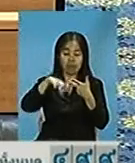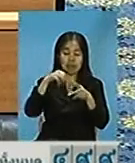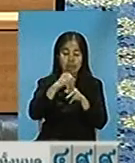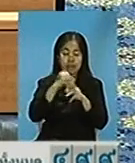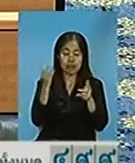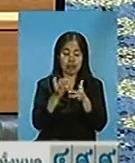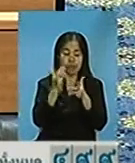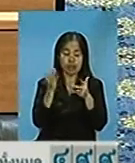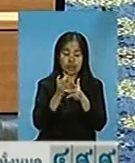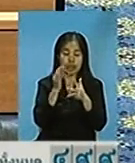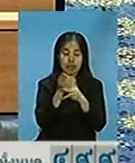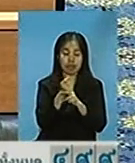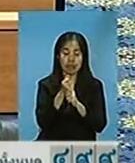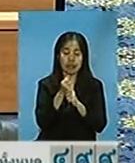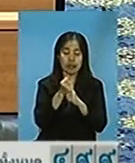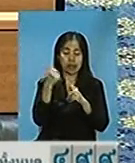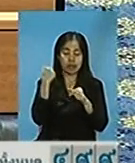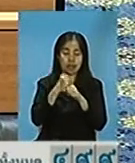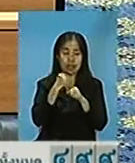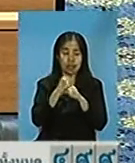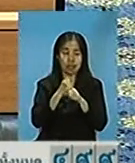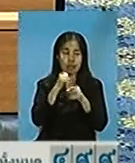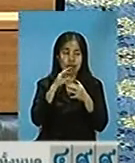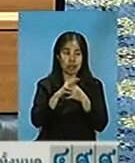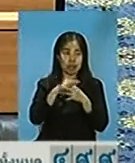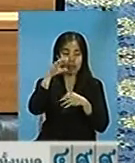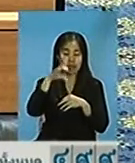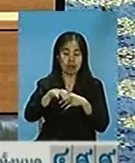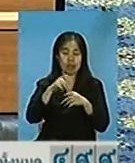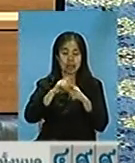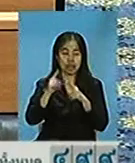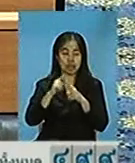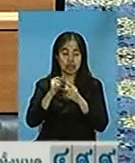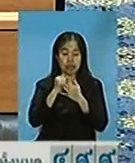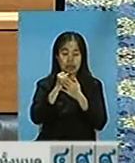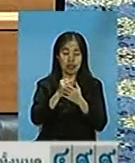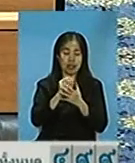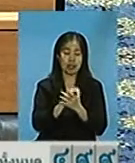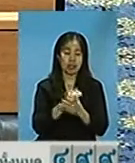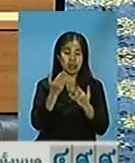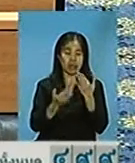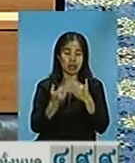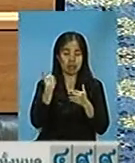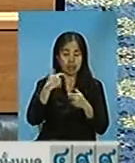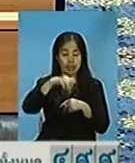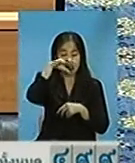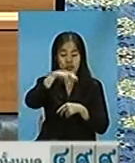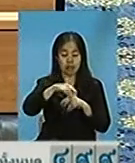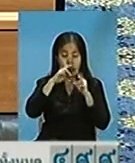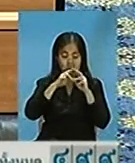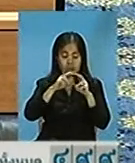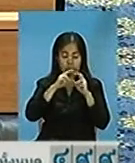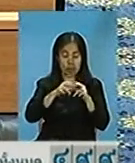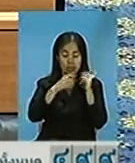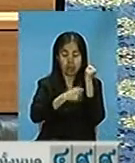มการสำนักงานส่งเคราะห์การทำสวนยางหรือสถาบันวิจัยยางก็ตามเนี่ย